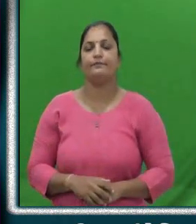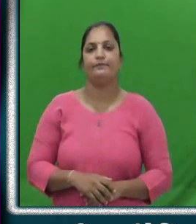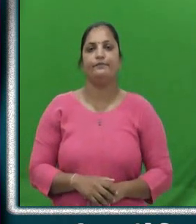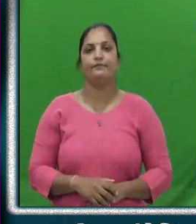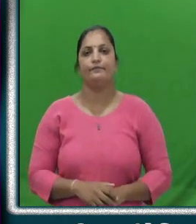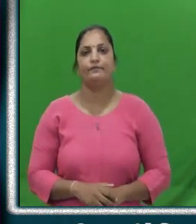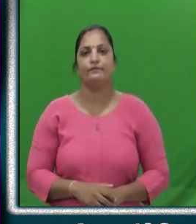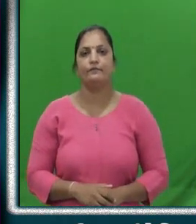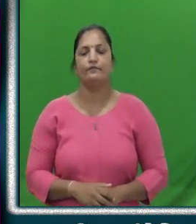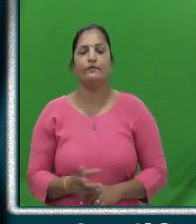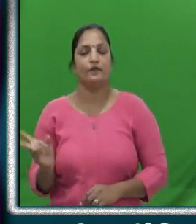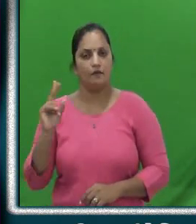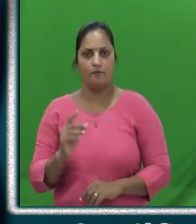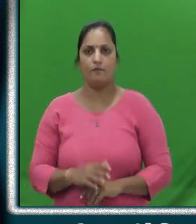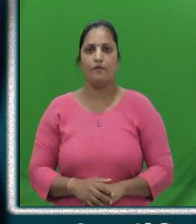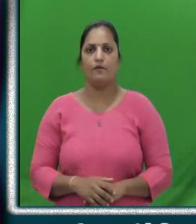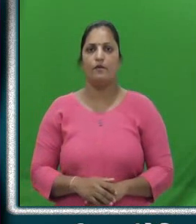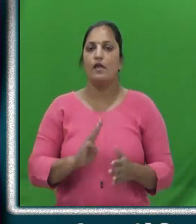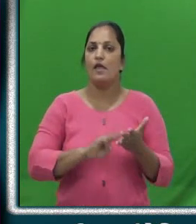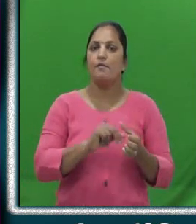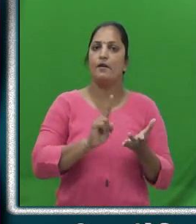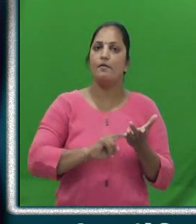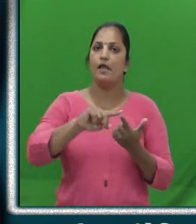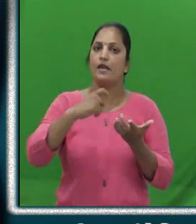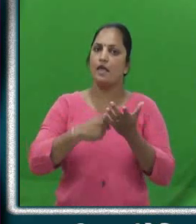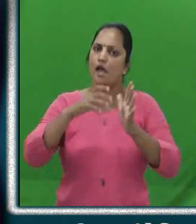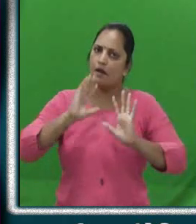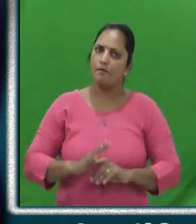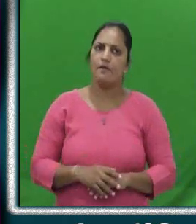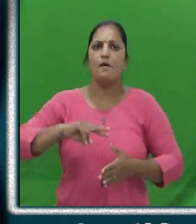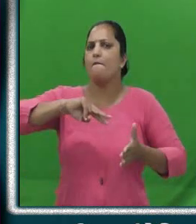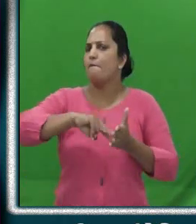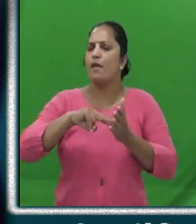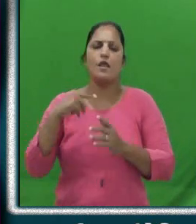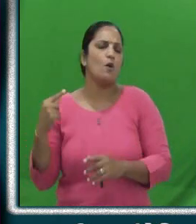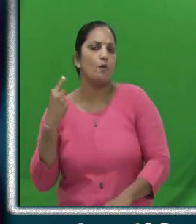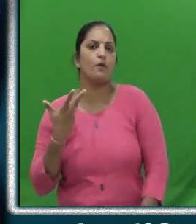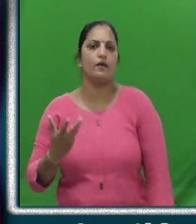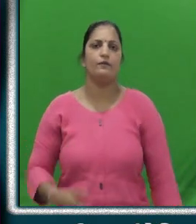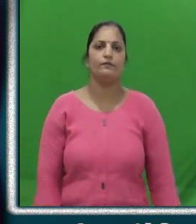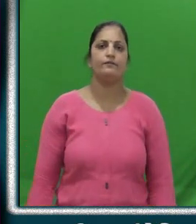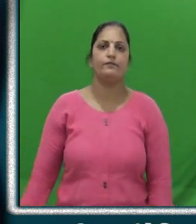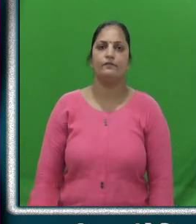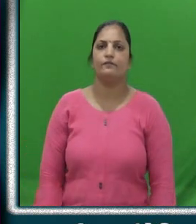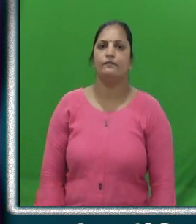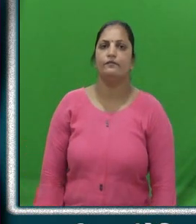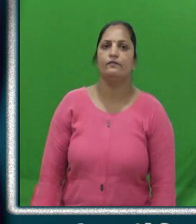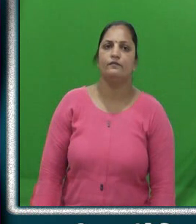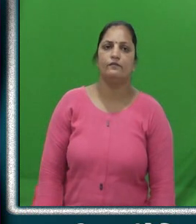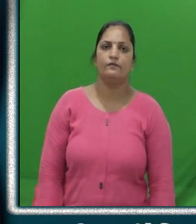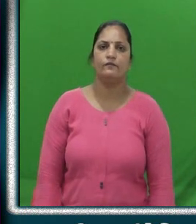ઉપયોગ. બીજું પણ એની અંદર મેનરનું પણ આવે ફંક્શન, તો મેનરનો ઉપયોગ ક્યારે થાય?